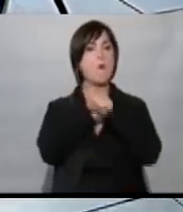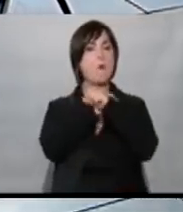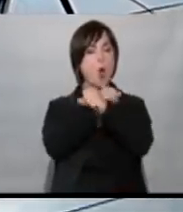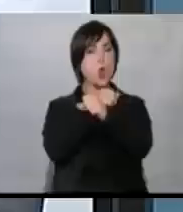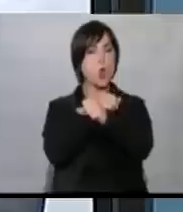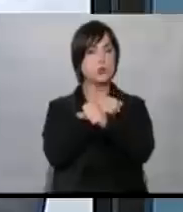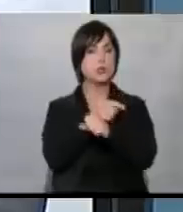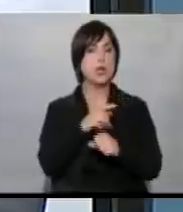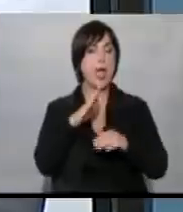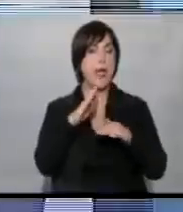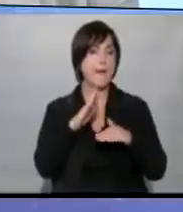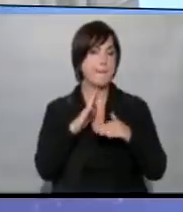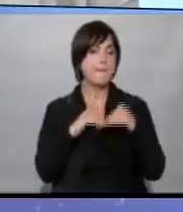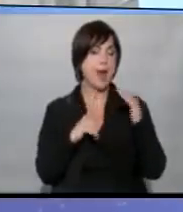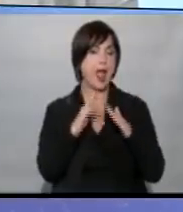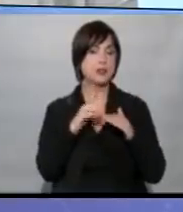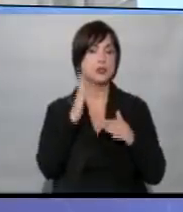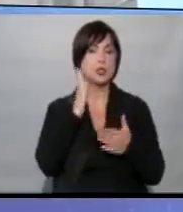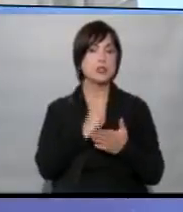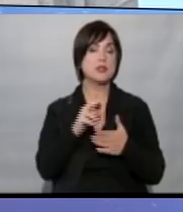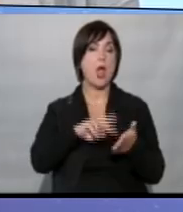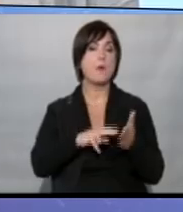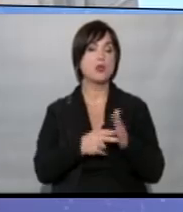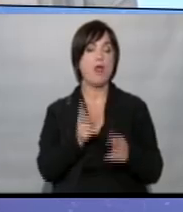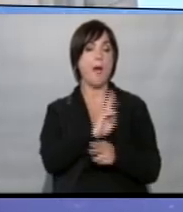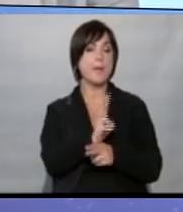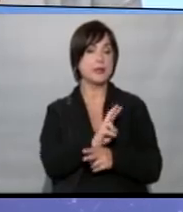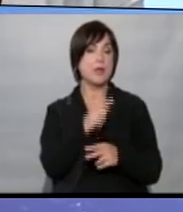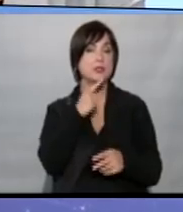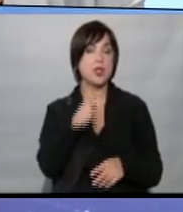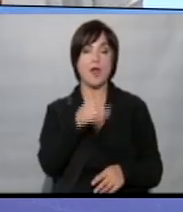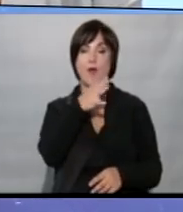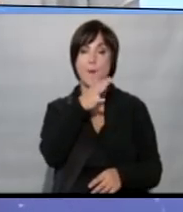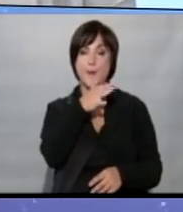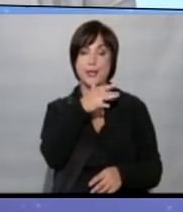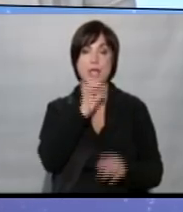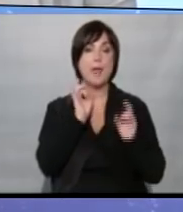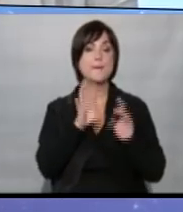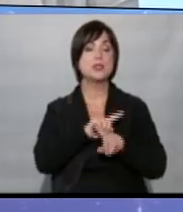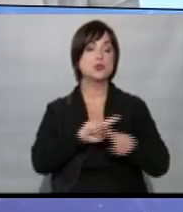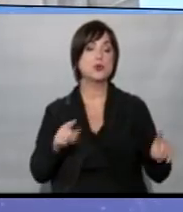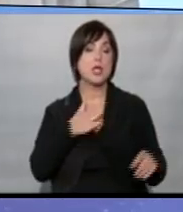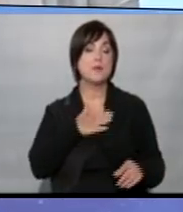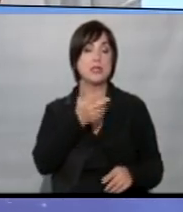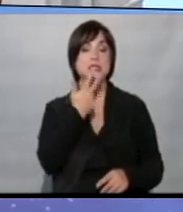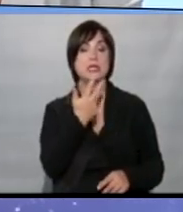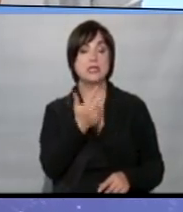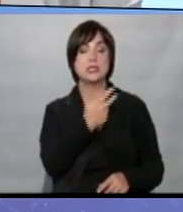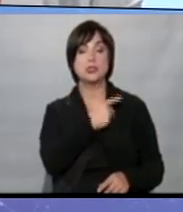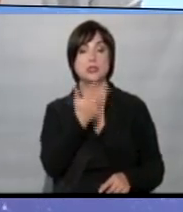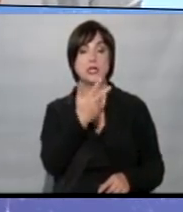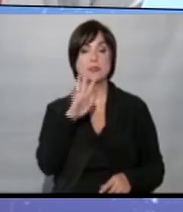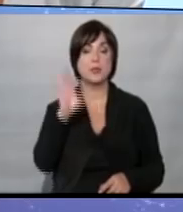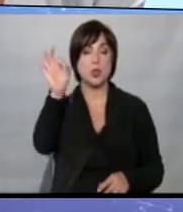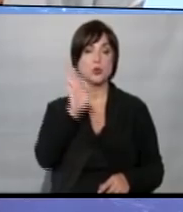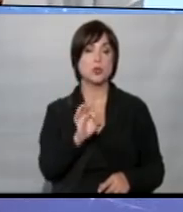бойкотирам практично се сведе на политичка манипулација, бидејќи во Македонија и без друго има 30-35% од граѓани